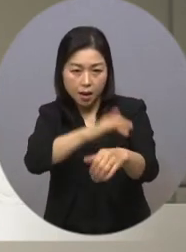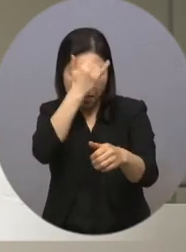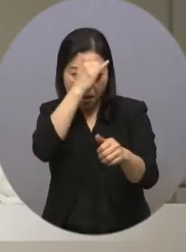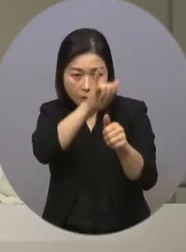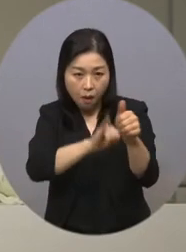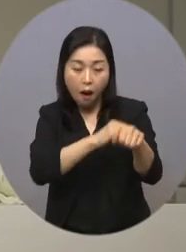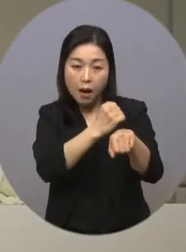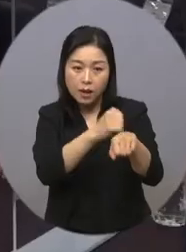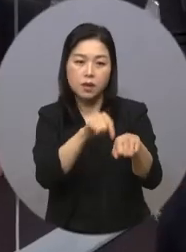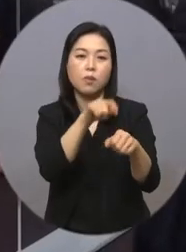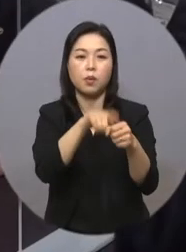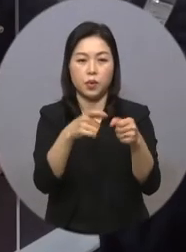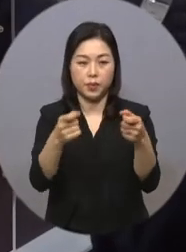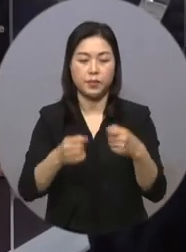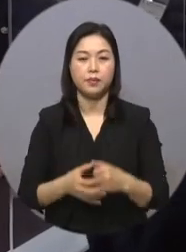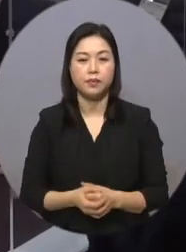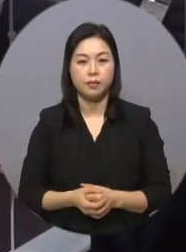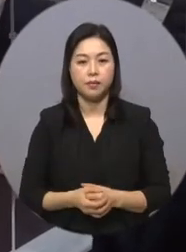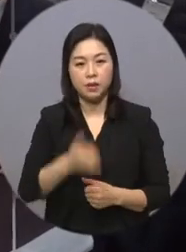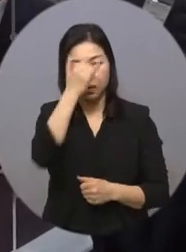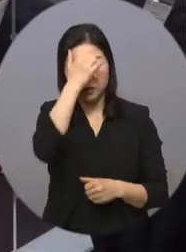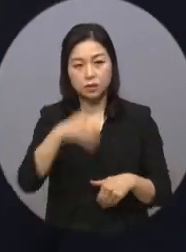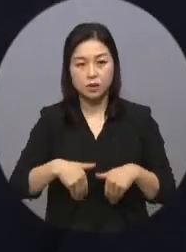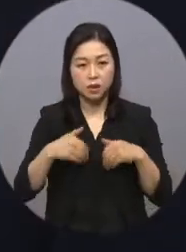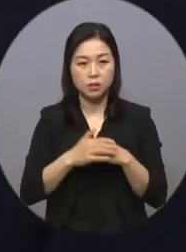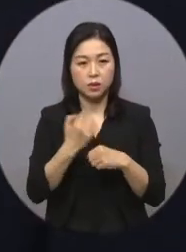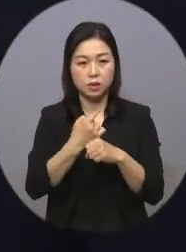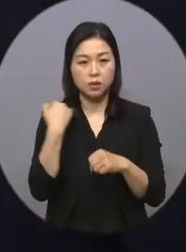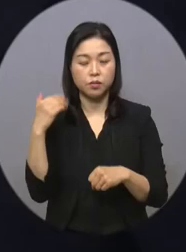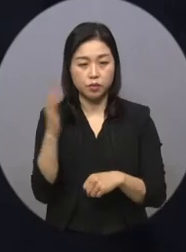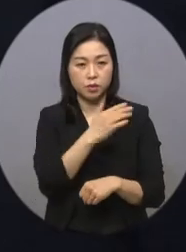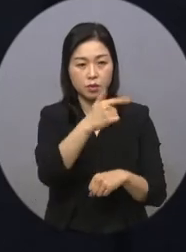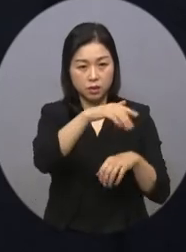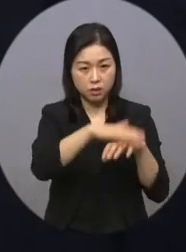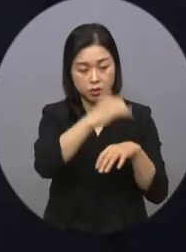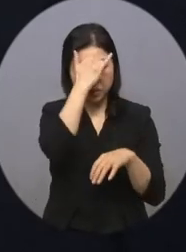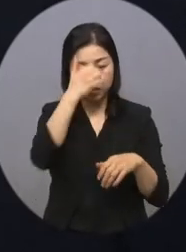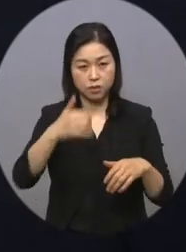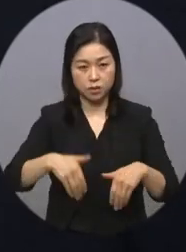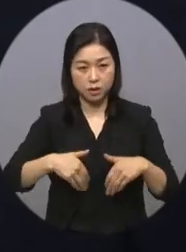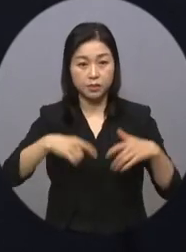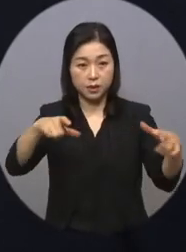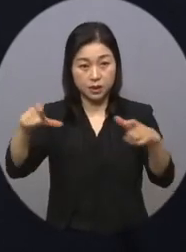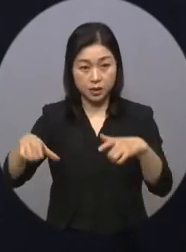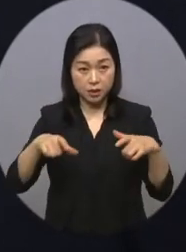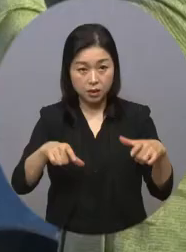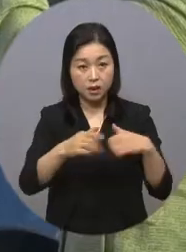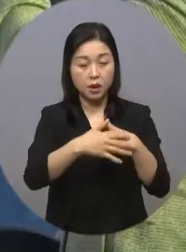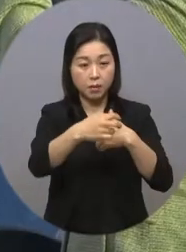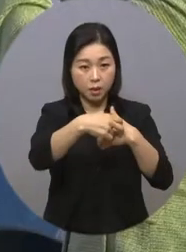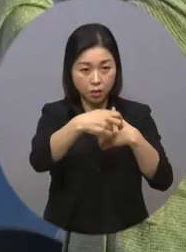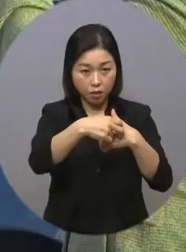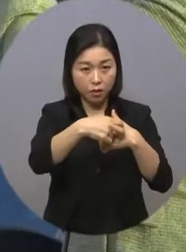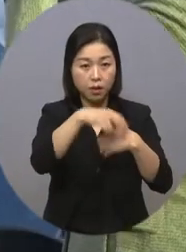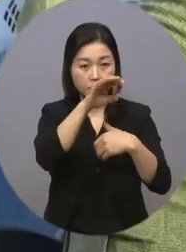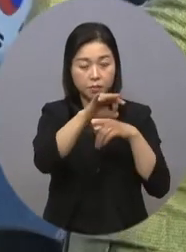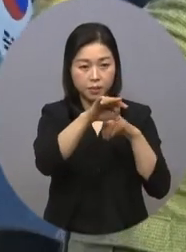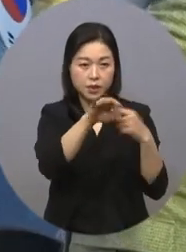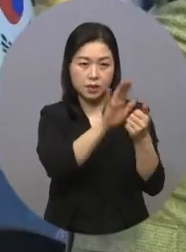도전의 목표입니다. 충청남도는 지난해부터 대전 충남 소재병 의원 의료비 지원을